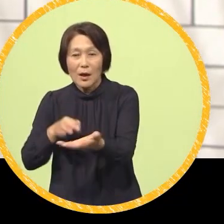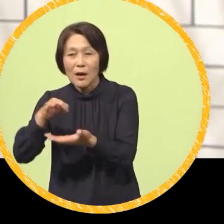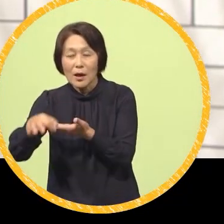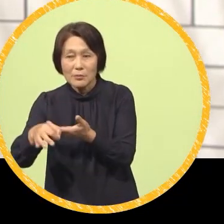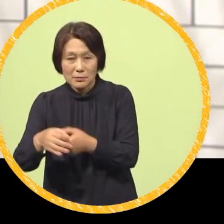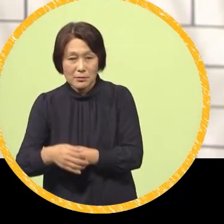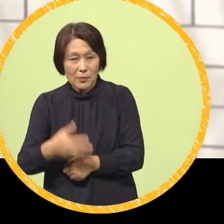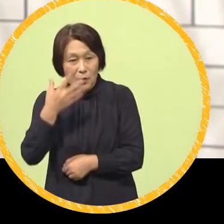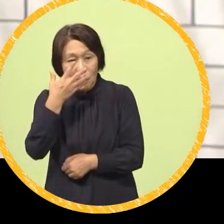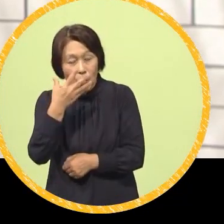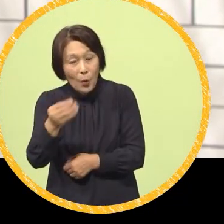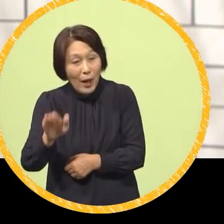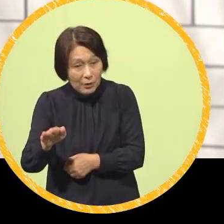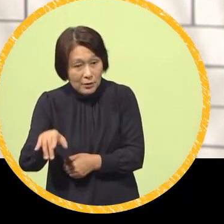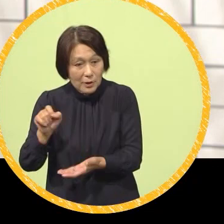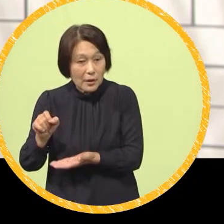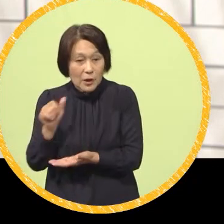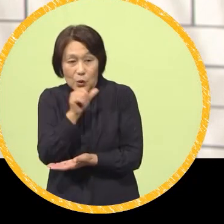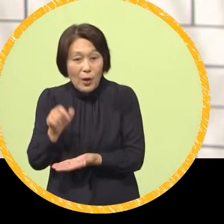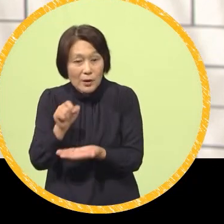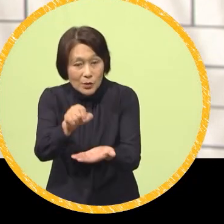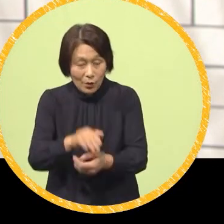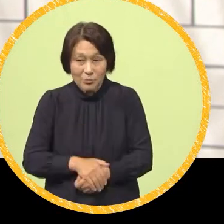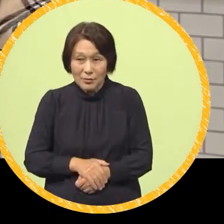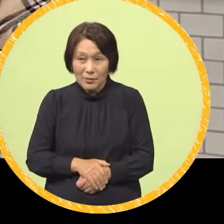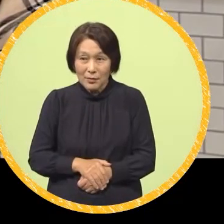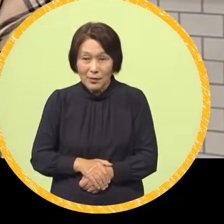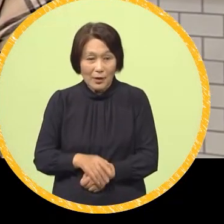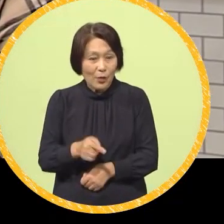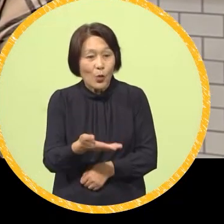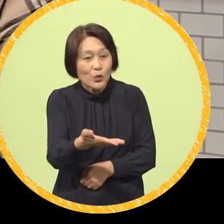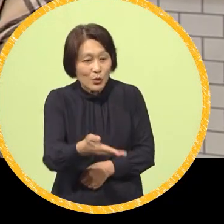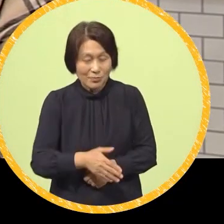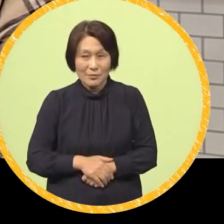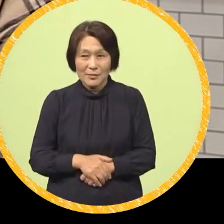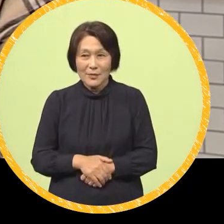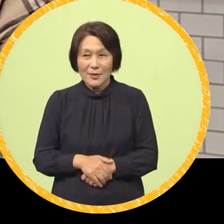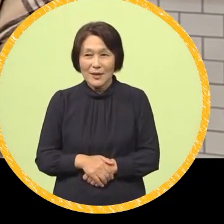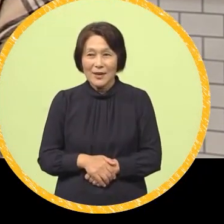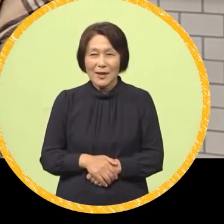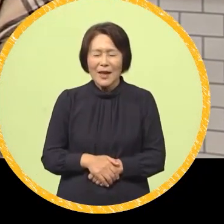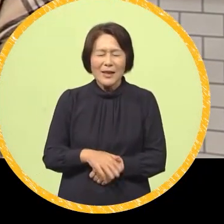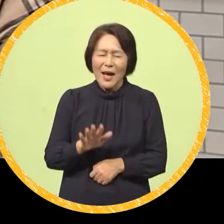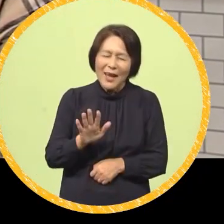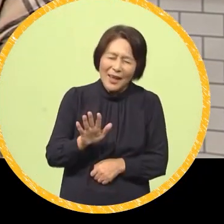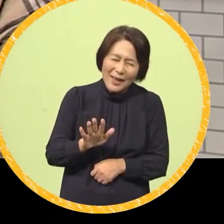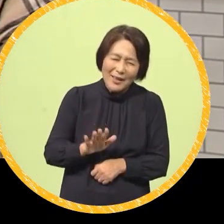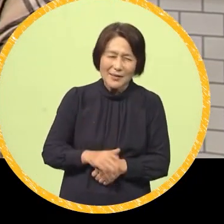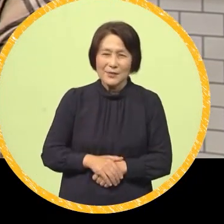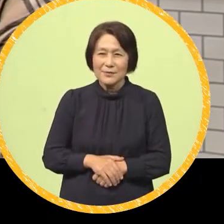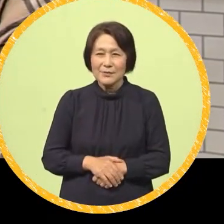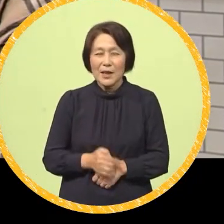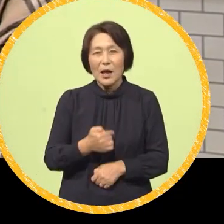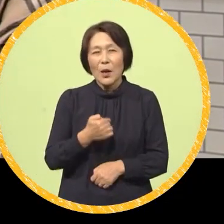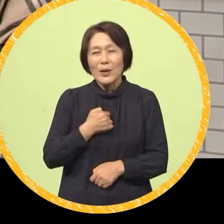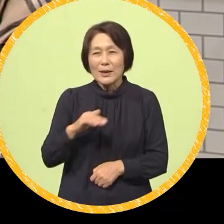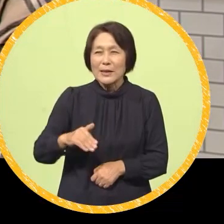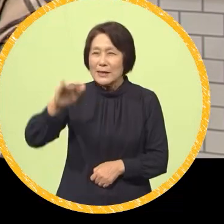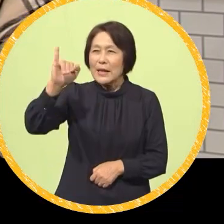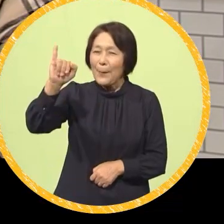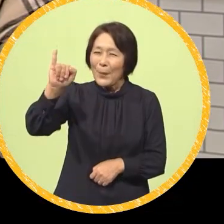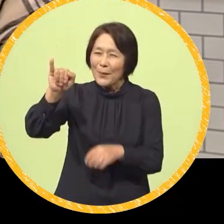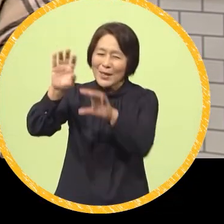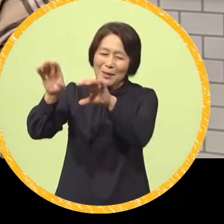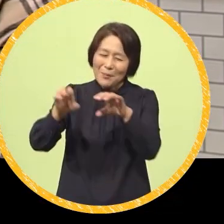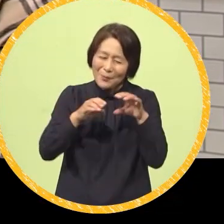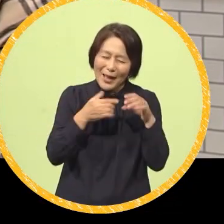あ、興味あったら紹介するよ。 え、本当ですか？アンナはどうする？ いや、でも私も先輩みたいになりた